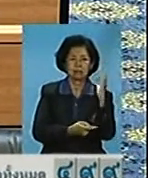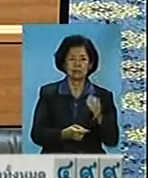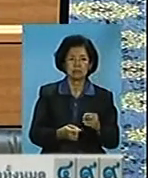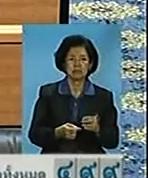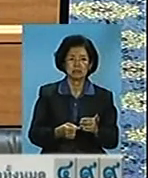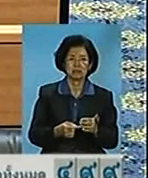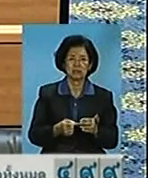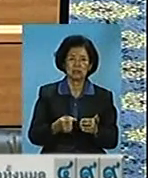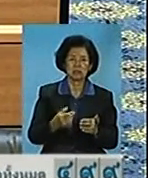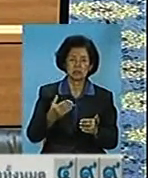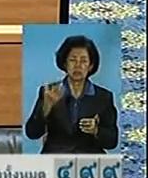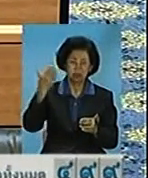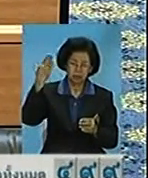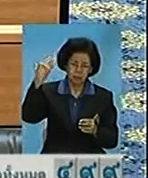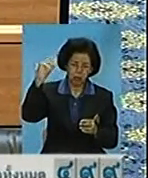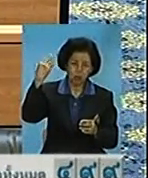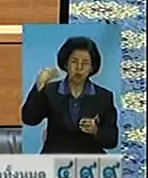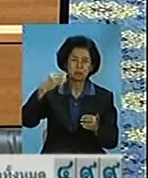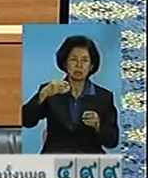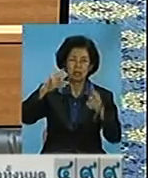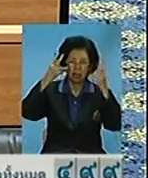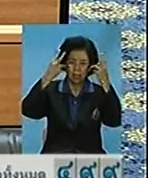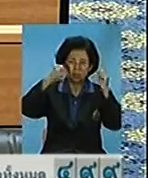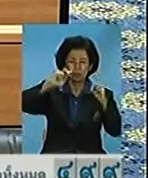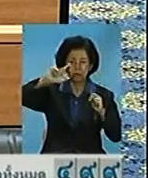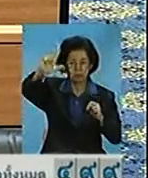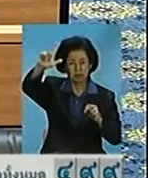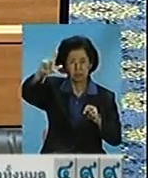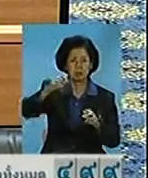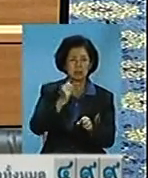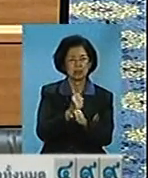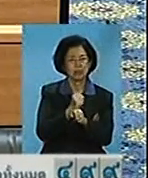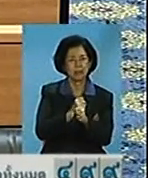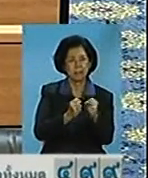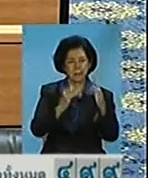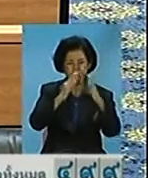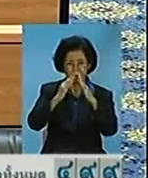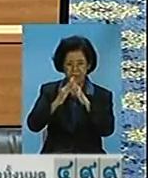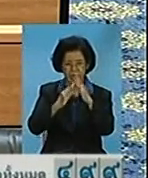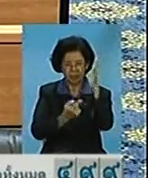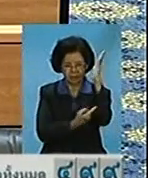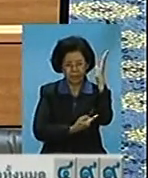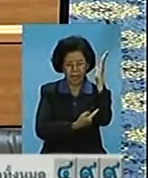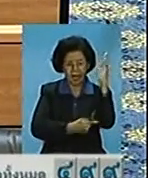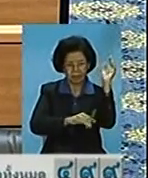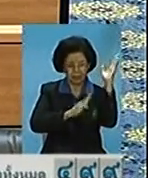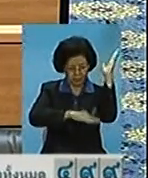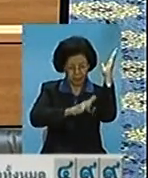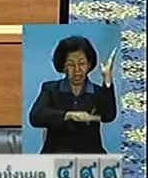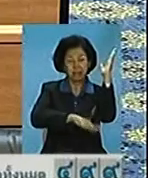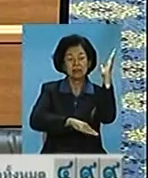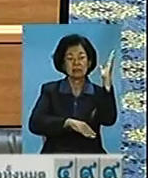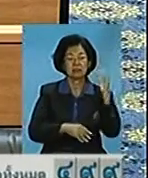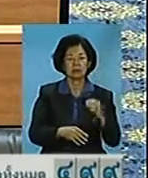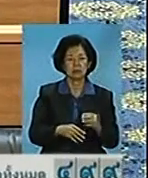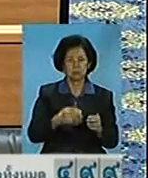ลของท่านนายกทักษิณเองท่านประกาศที่จะไปสร้างเมืองยางที่ปากใต้ซึ่งเป็นแหล่งผลิตยางเ